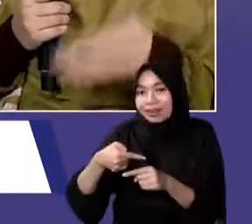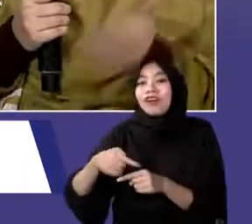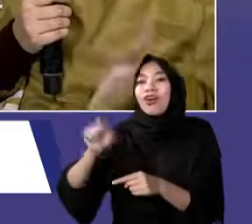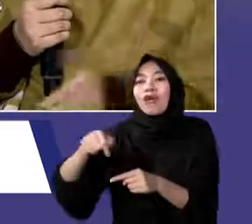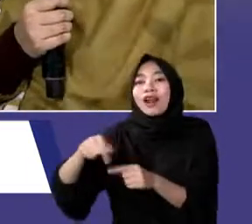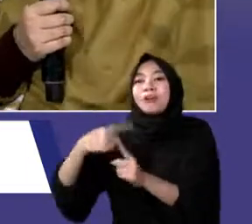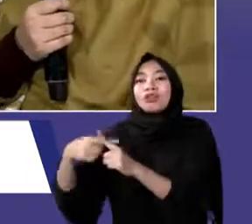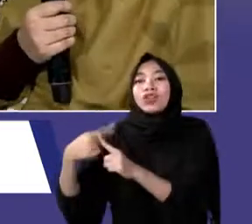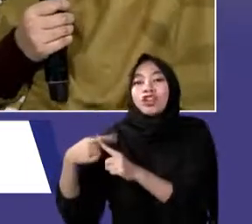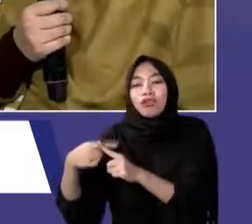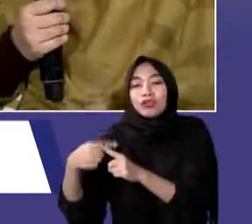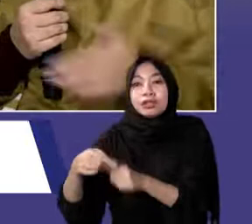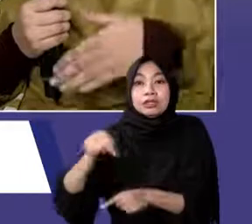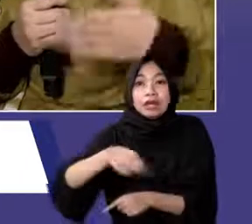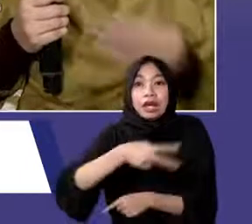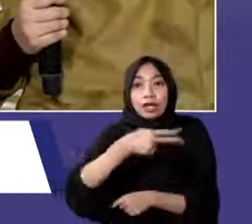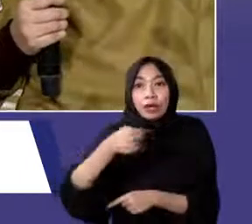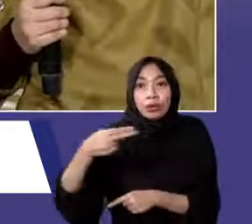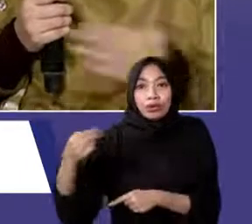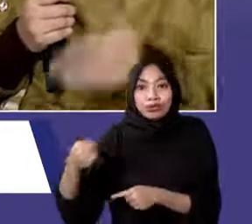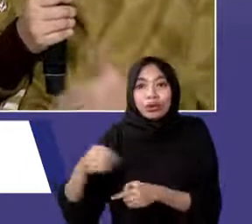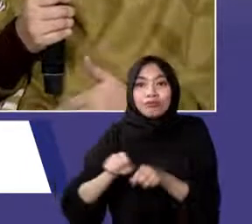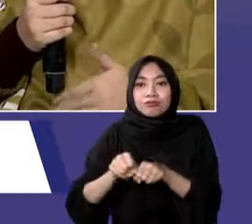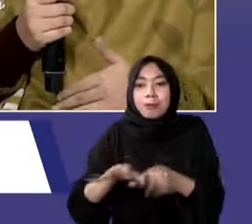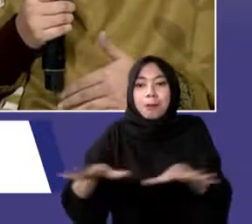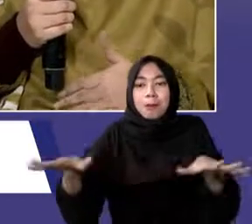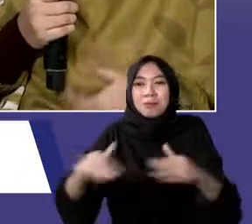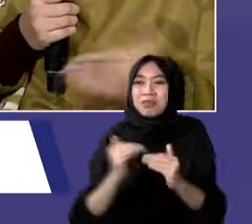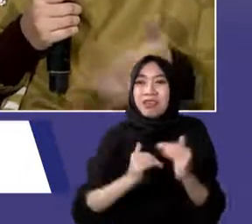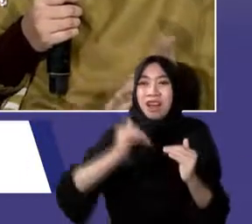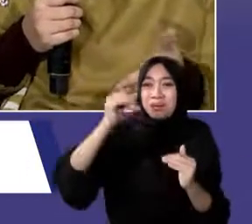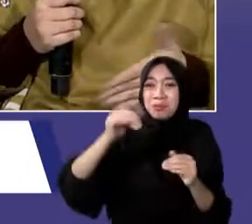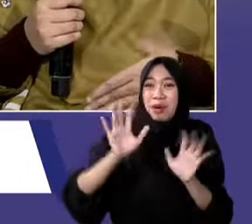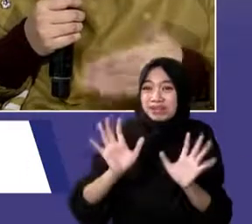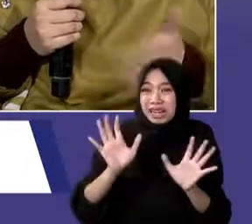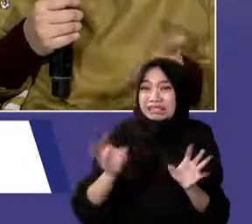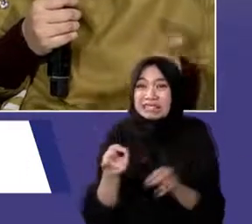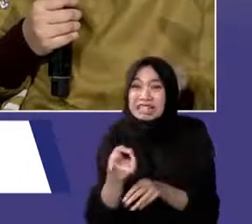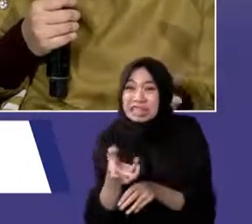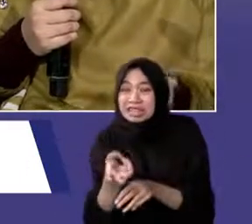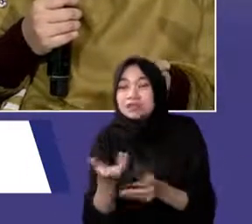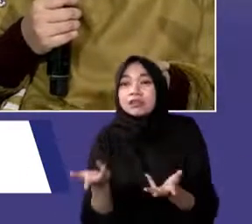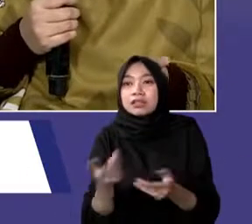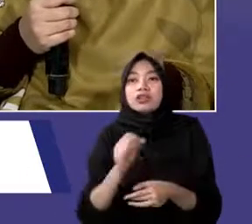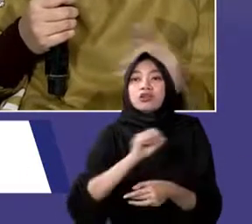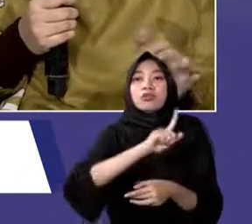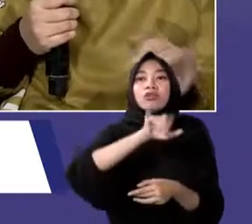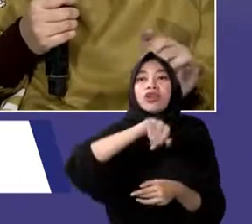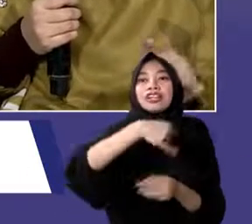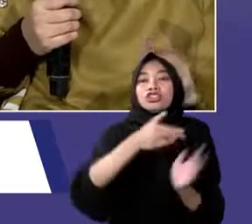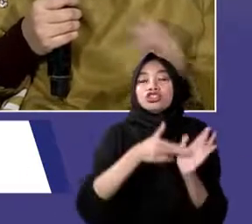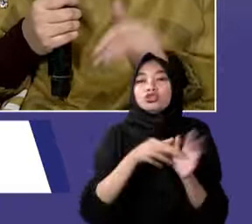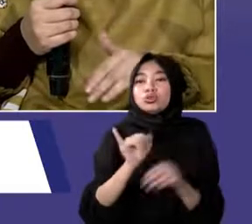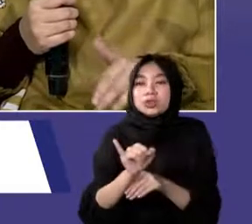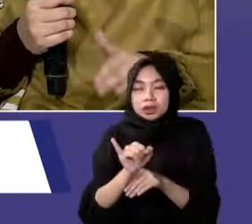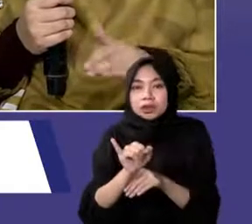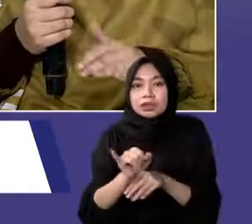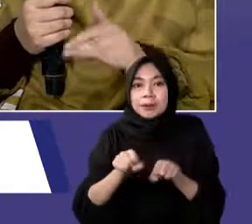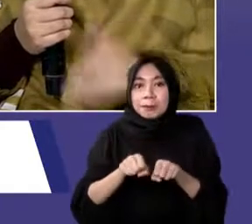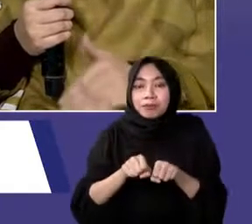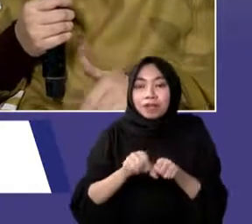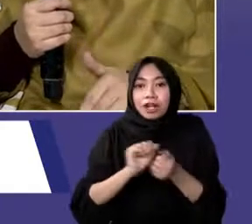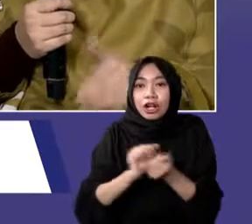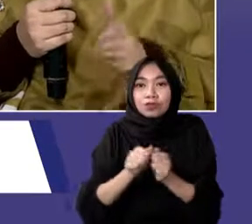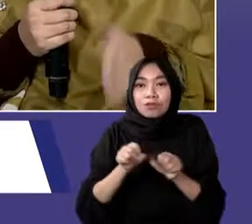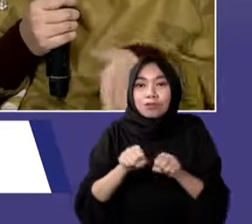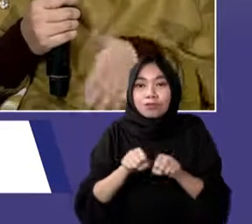bagaimana sih laju penularan yang ada di Indonesia, apakah dia naik, dia turun. Nah, ternyata di bulan Juni ini memang rata-ratanya atau